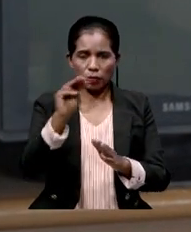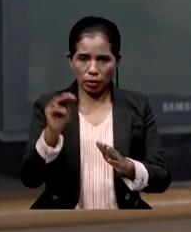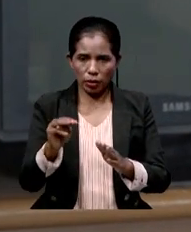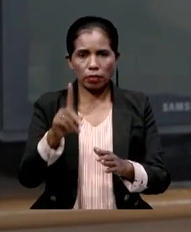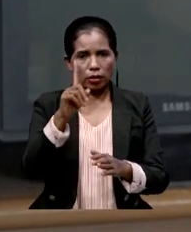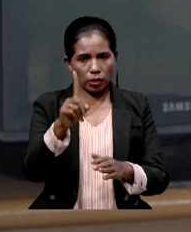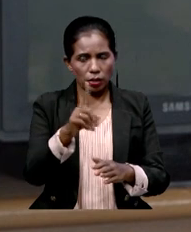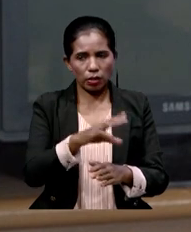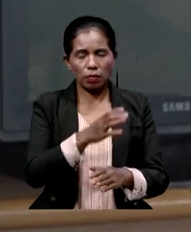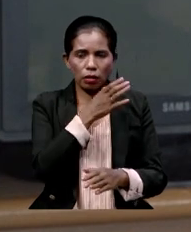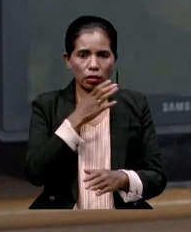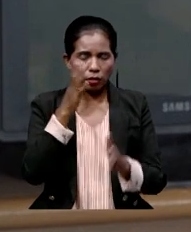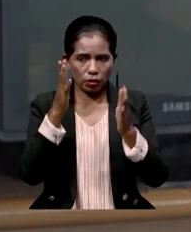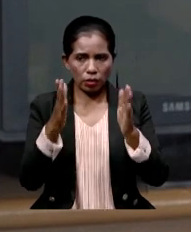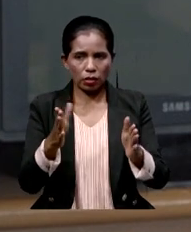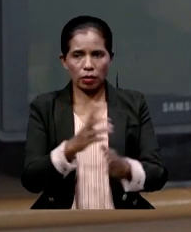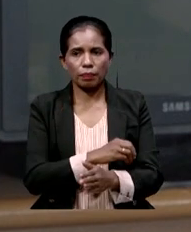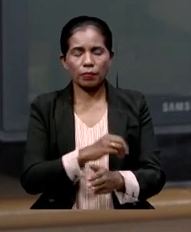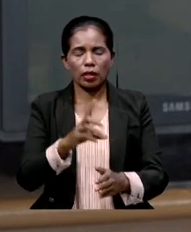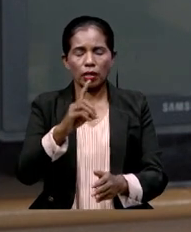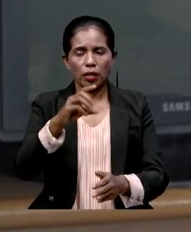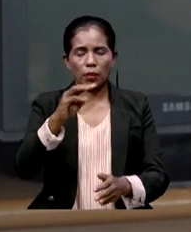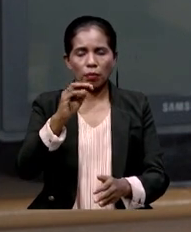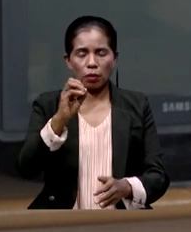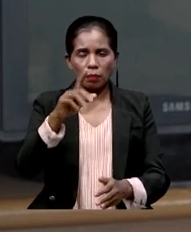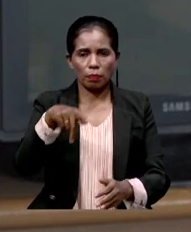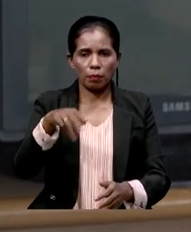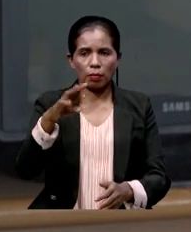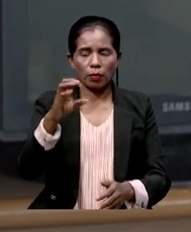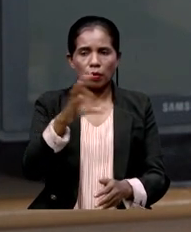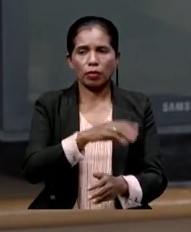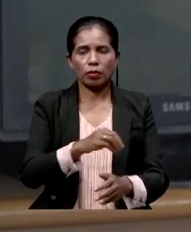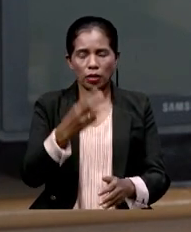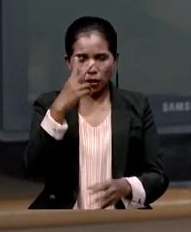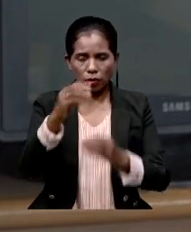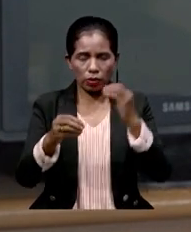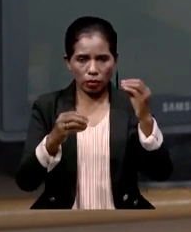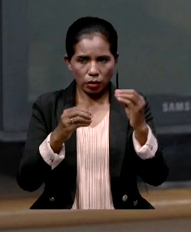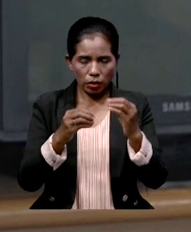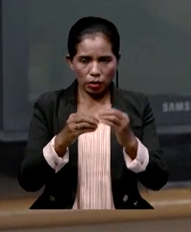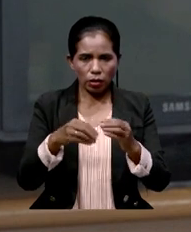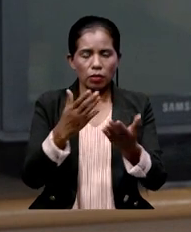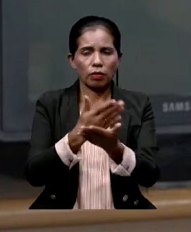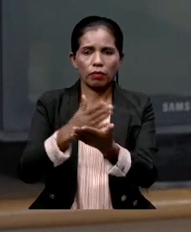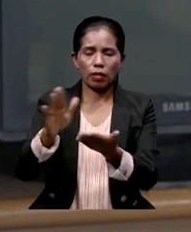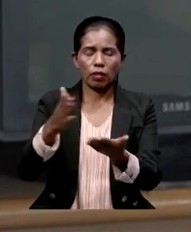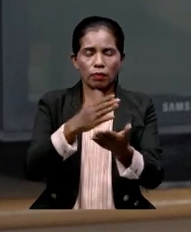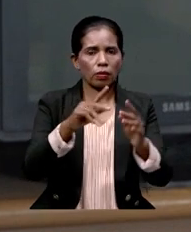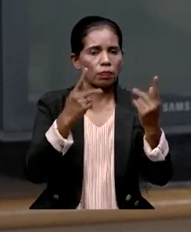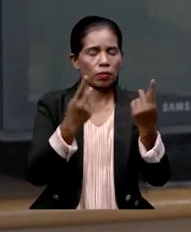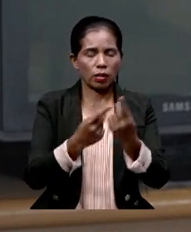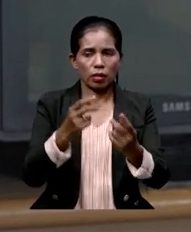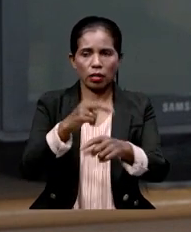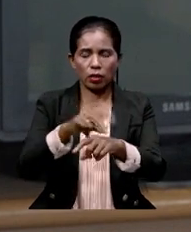Nemak agrikultura ida ma demplot bahare ne i modelune sai hane samata dalang atu bele faheba setor privado nasional